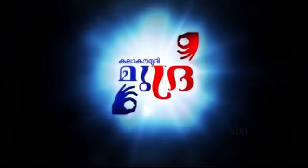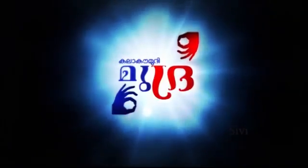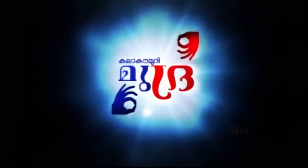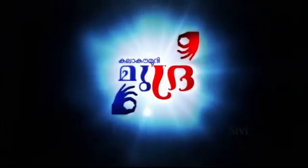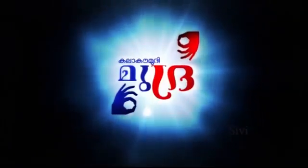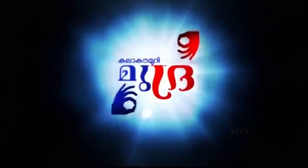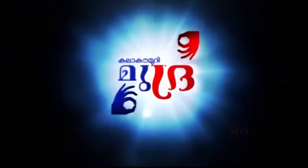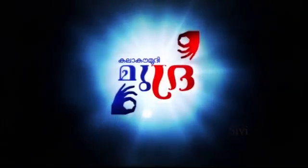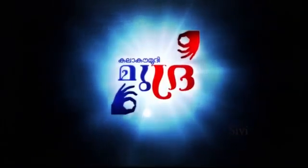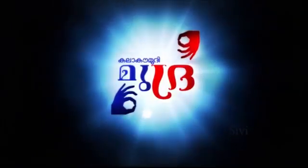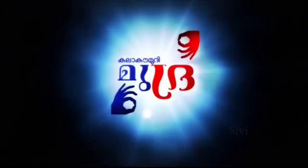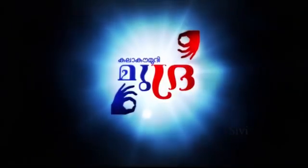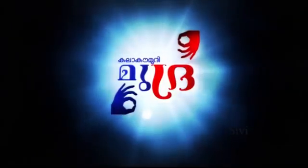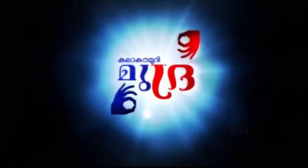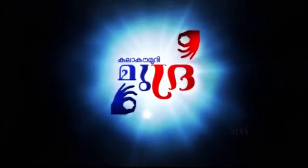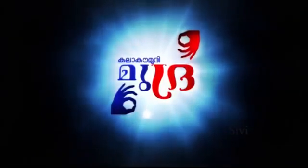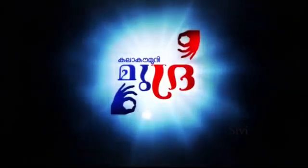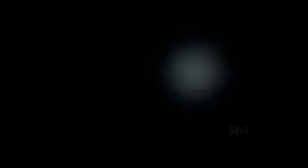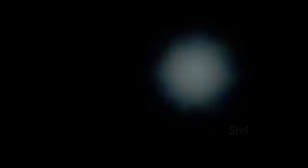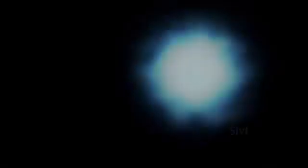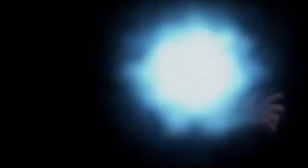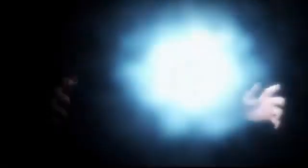2.5 ലക്ഷം കിടക്കകൾക്കുള്ള സൗകര്യം